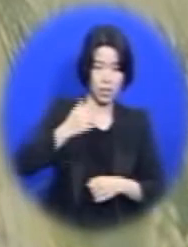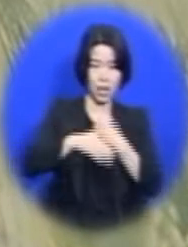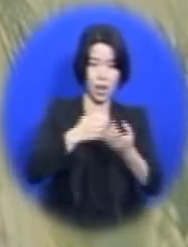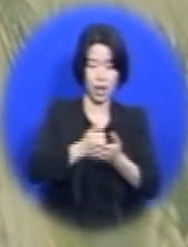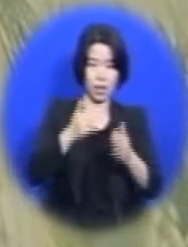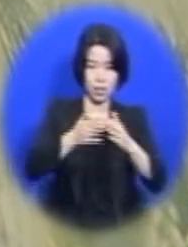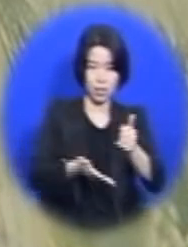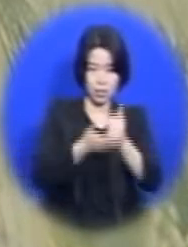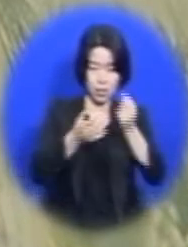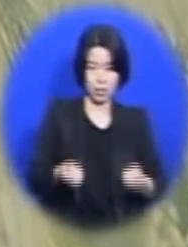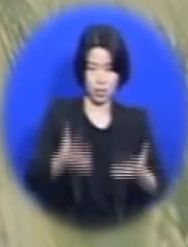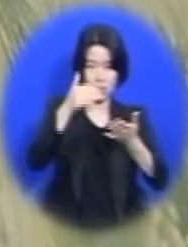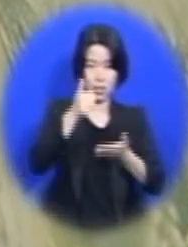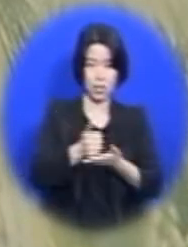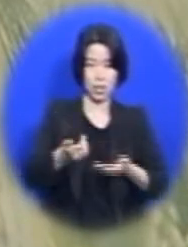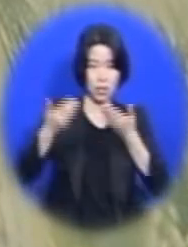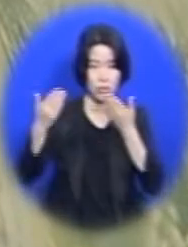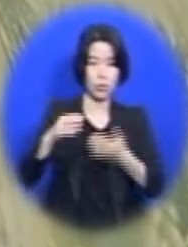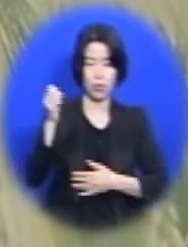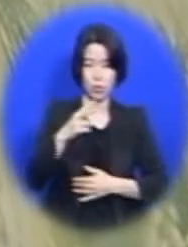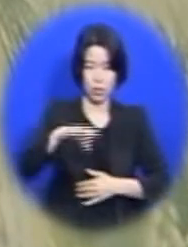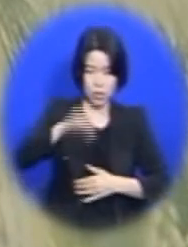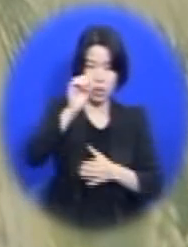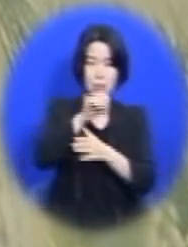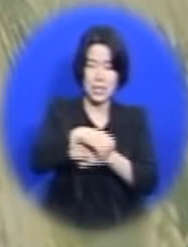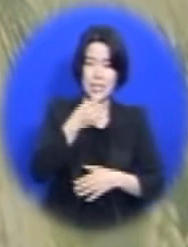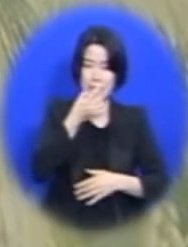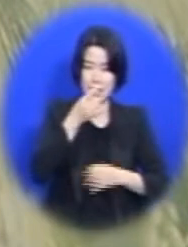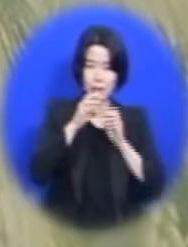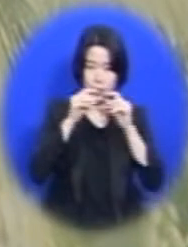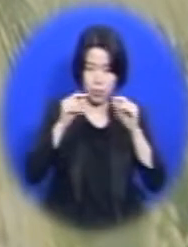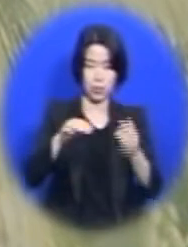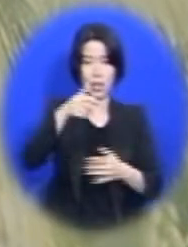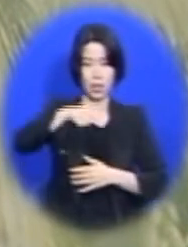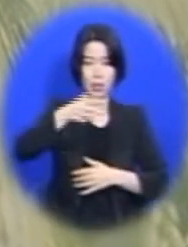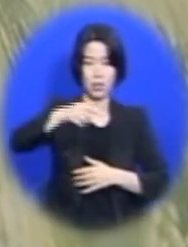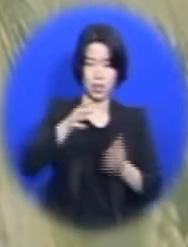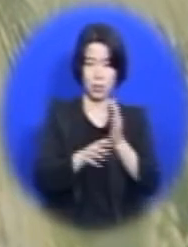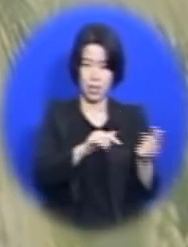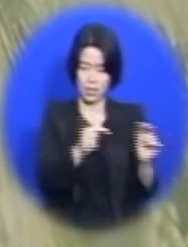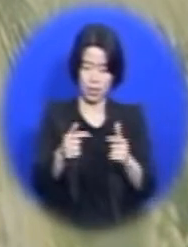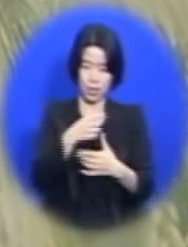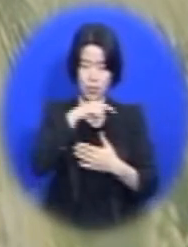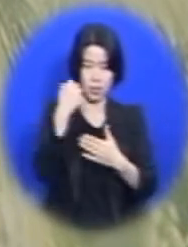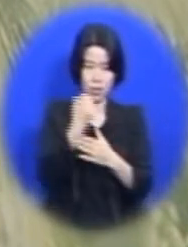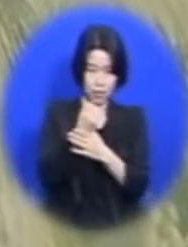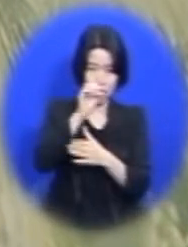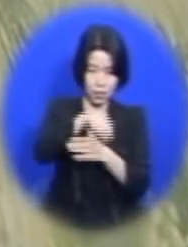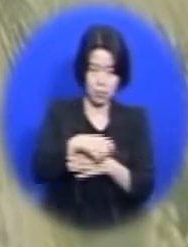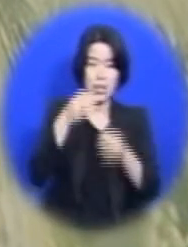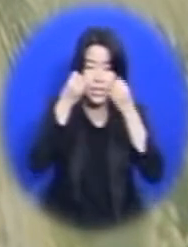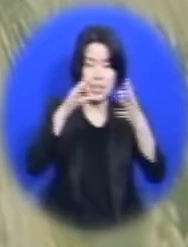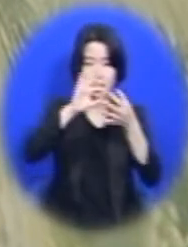섬기는 제사장들에게 주고 또 처음 익은 밀의 가루와 거제물과 각종 과목의 열매와 새